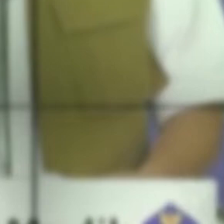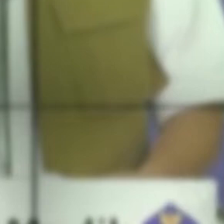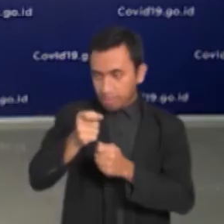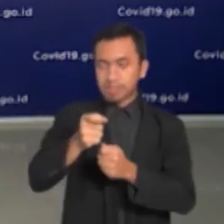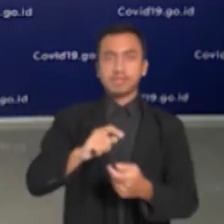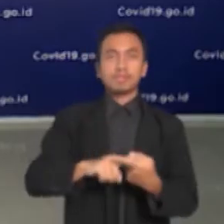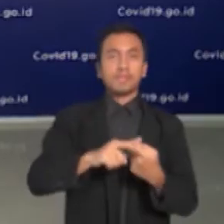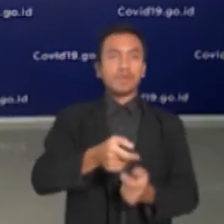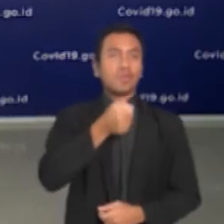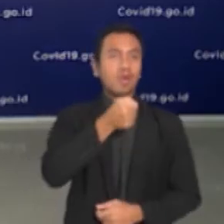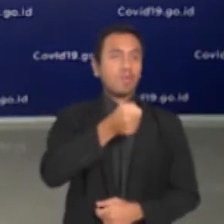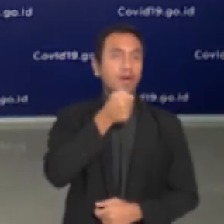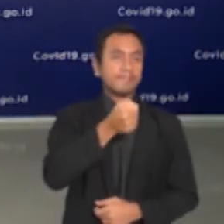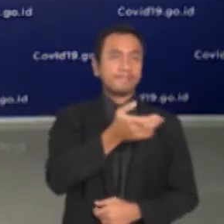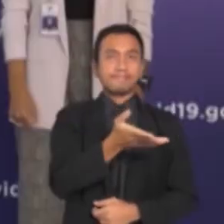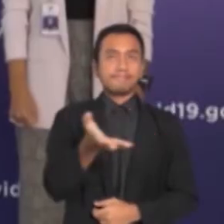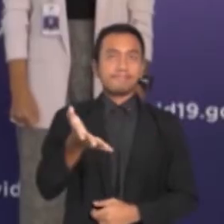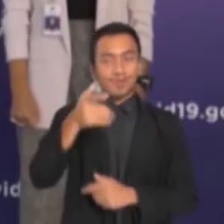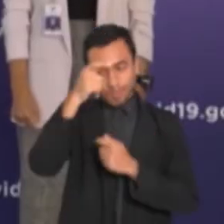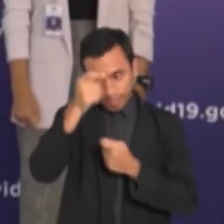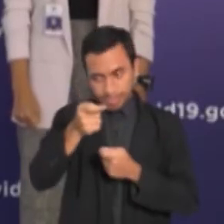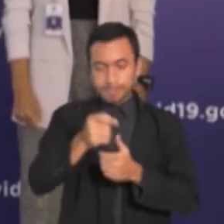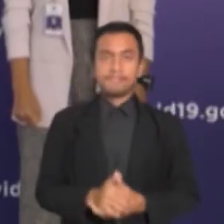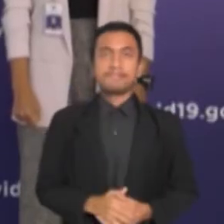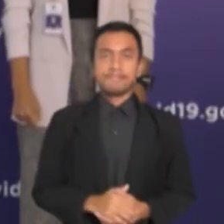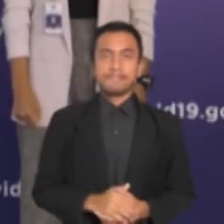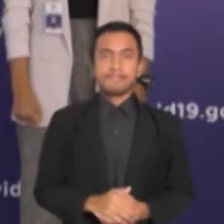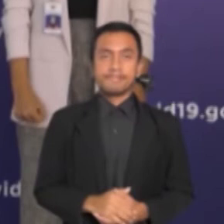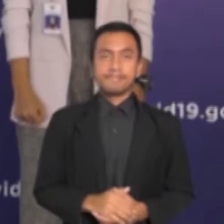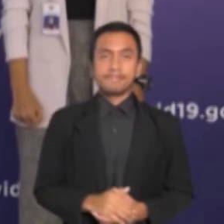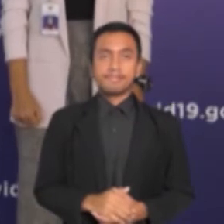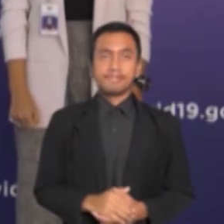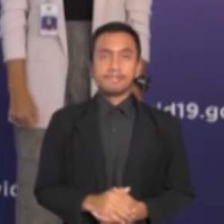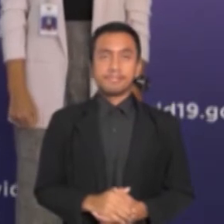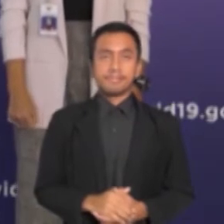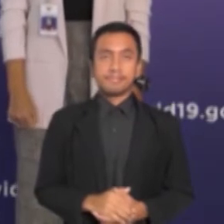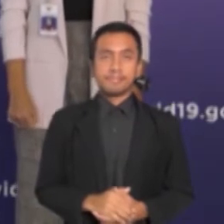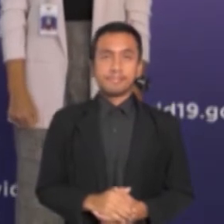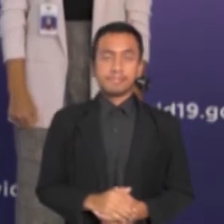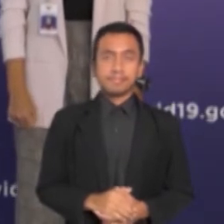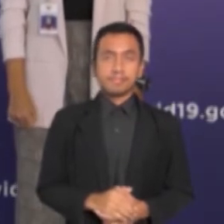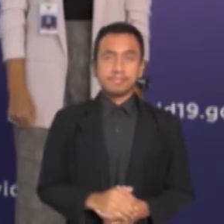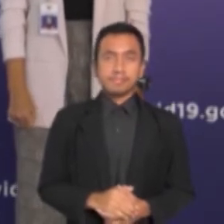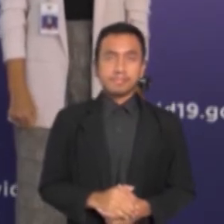Anda. Hari ini Gugus Tugas telah menerbitkan